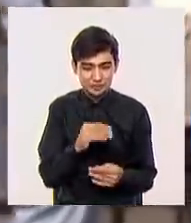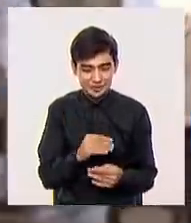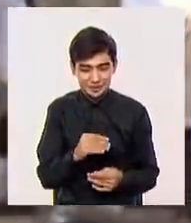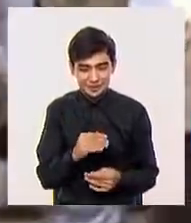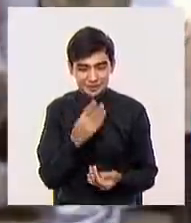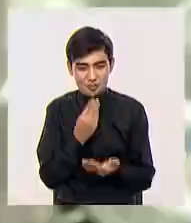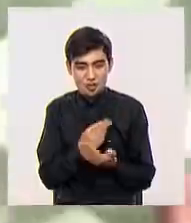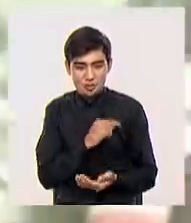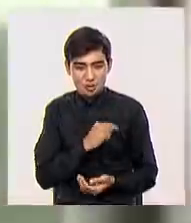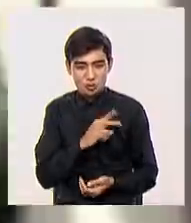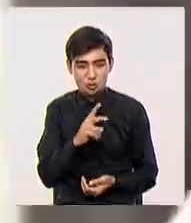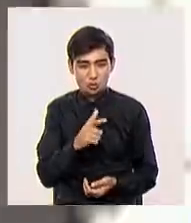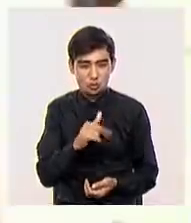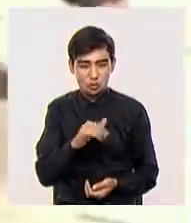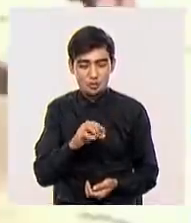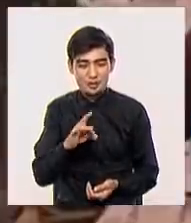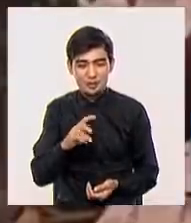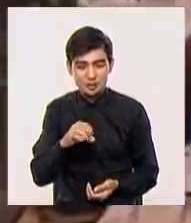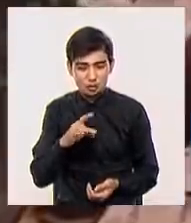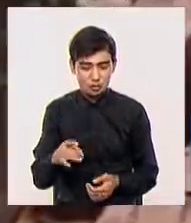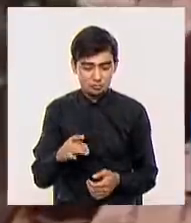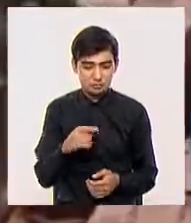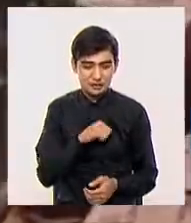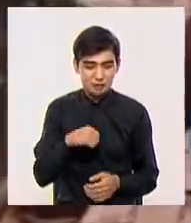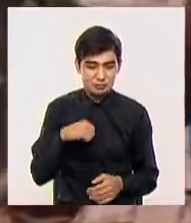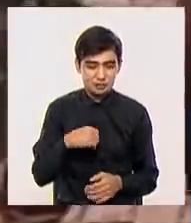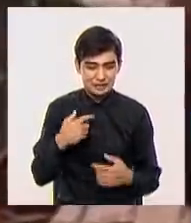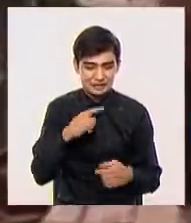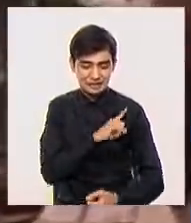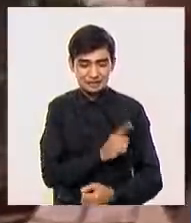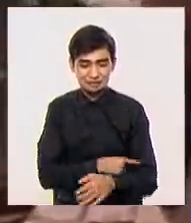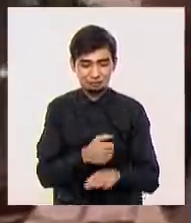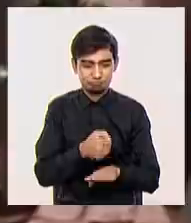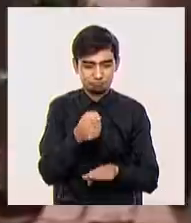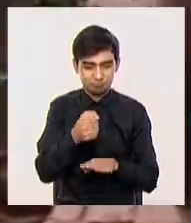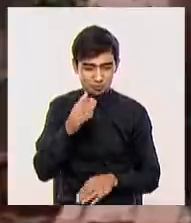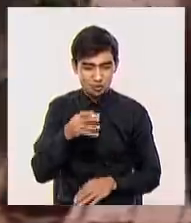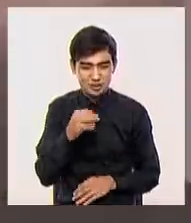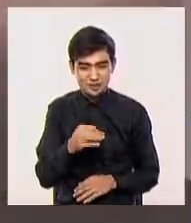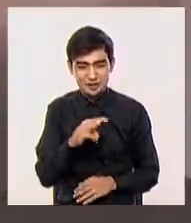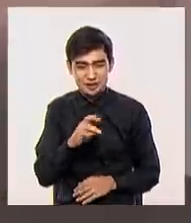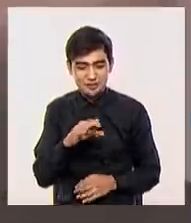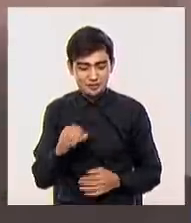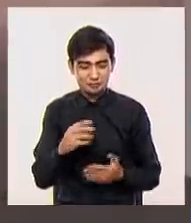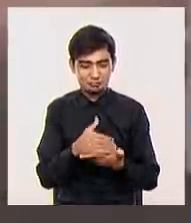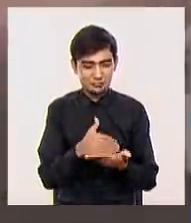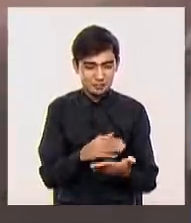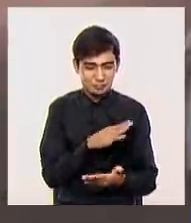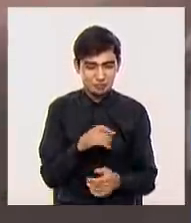провинциялардың губернаторлығына да ең мықты командирлерімізді қоямыз деп отыр. Осылайша талибан үкіметінің тізгіні соғыста бұйрық беріп